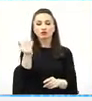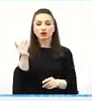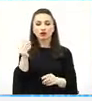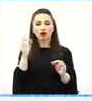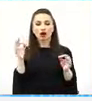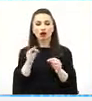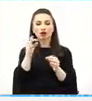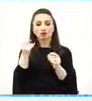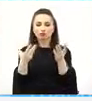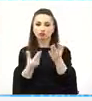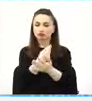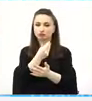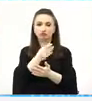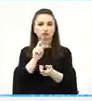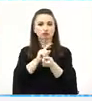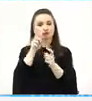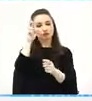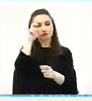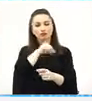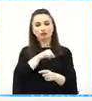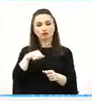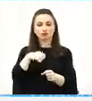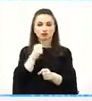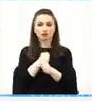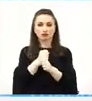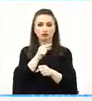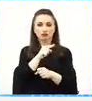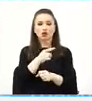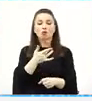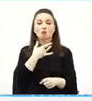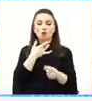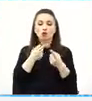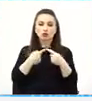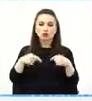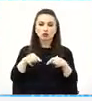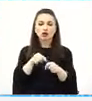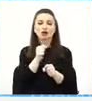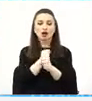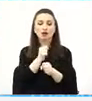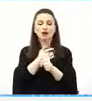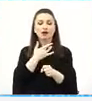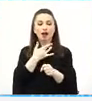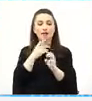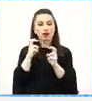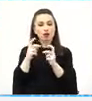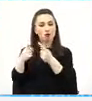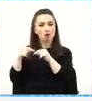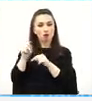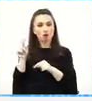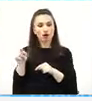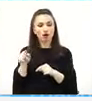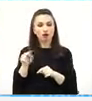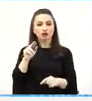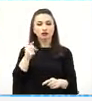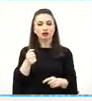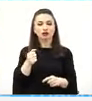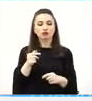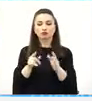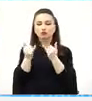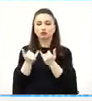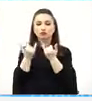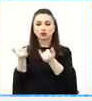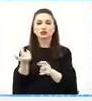გეკნებათ არაფერი გადასახდელი, ყველაფერს გავაკეთებთ ჩვენ, მუნიციპალიტეტი გააკეთებს გამგეობა და